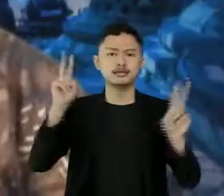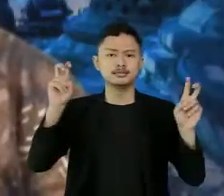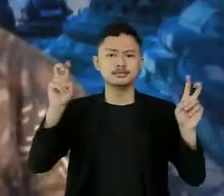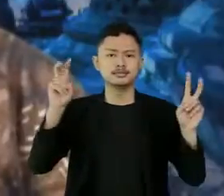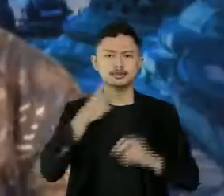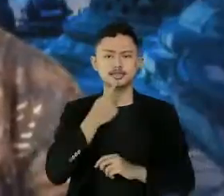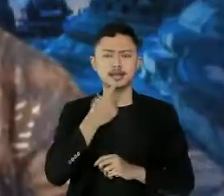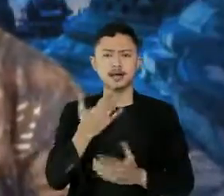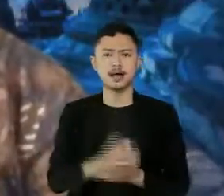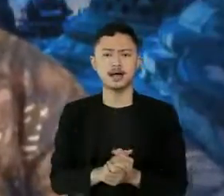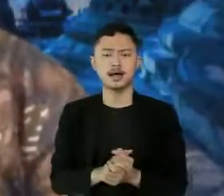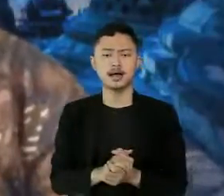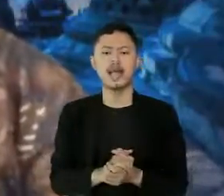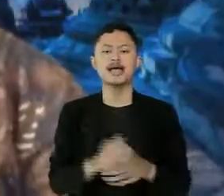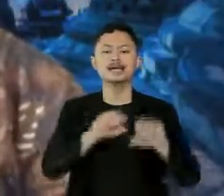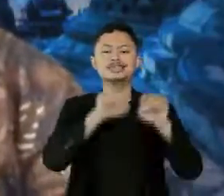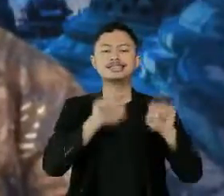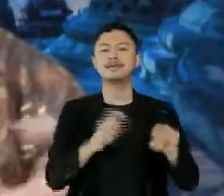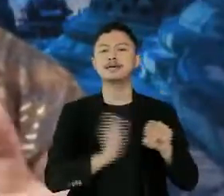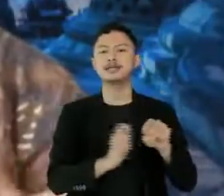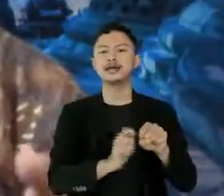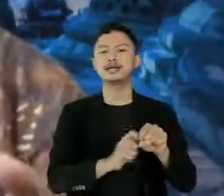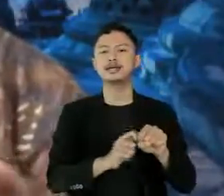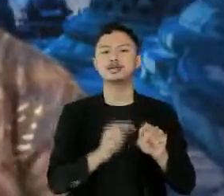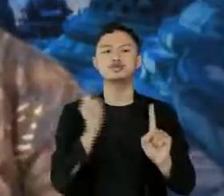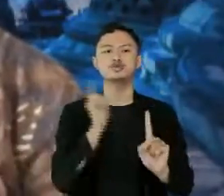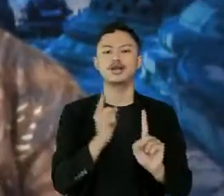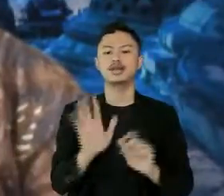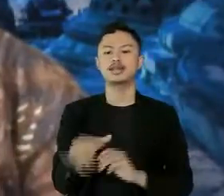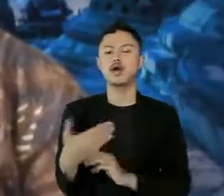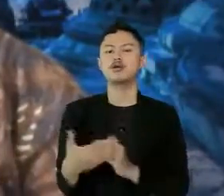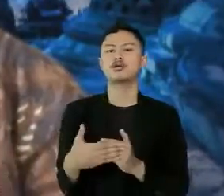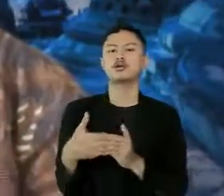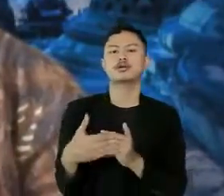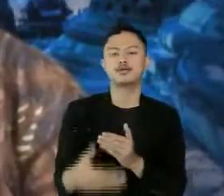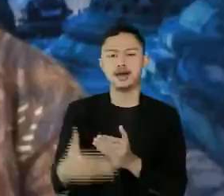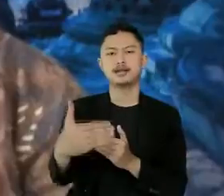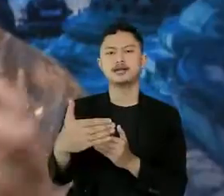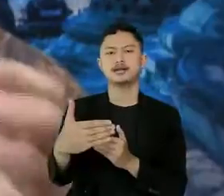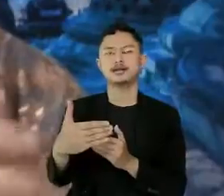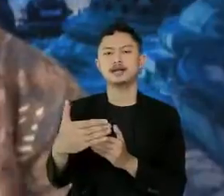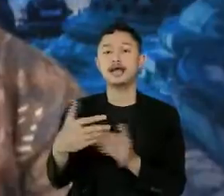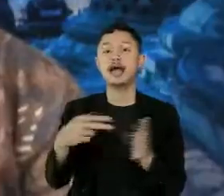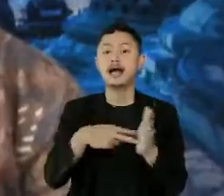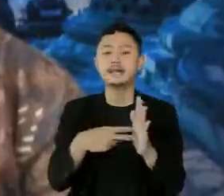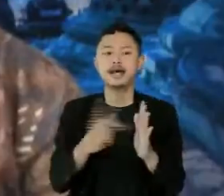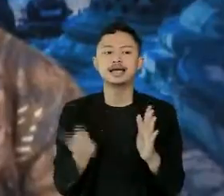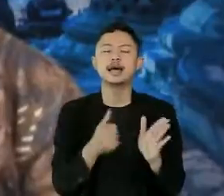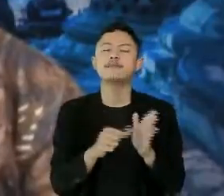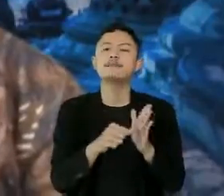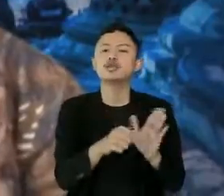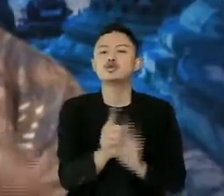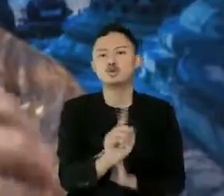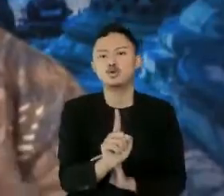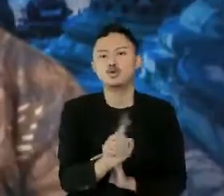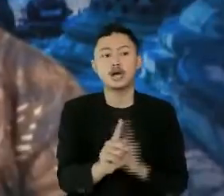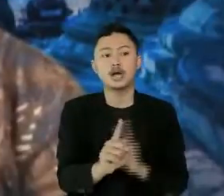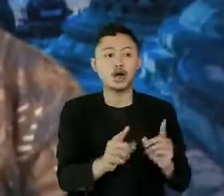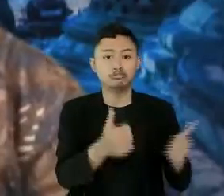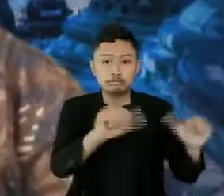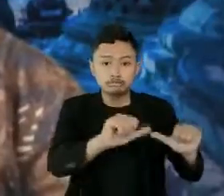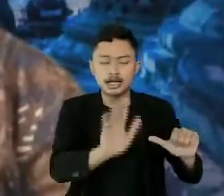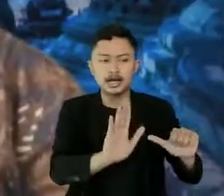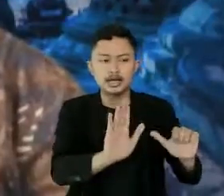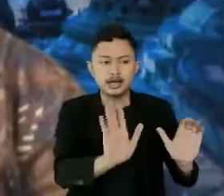restrukturisasi hingga tahun depan. Nah, jadi upaya-upaya ini adalah untuk membantu mereka, paling tidak mereka bisa survive dulu. Nah, kalau